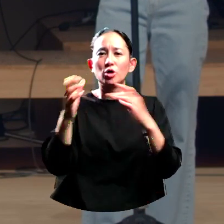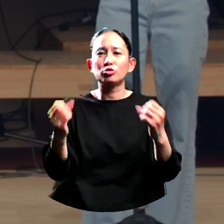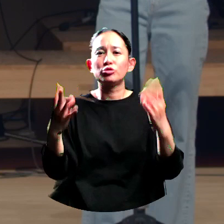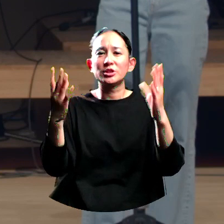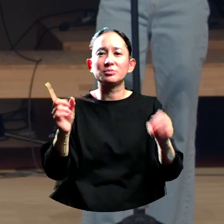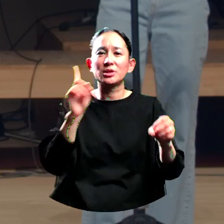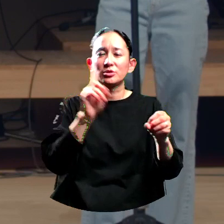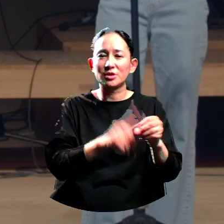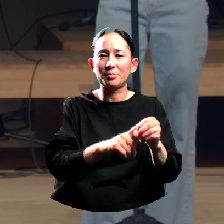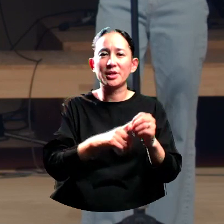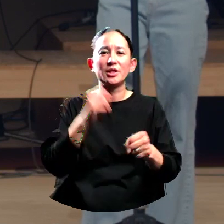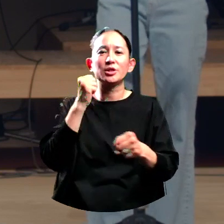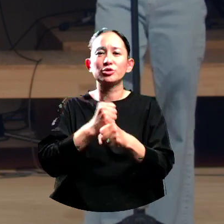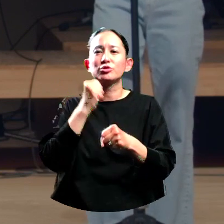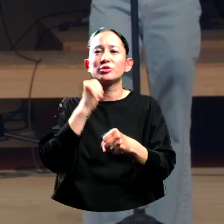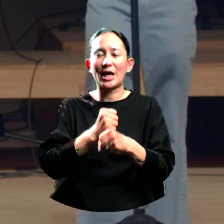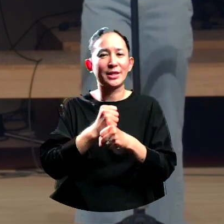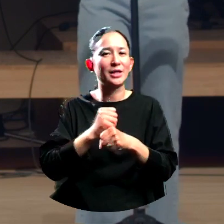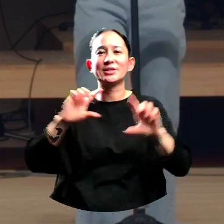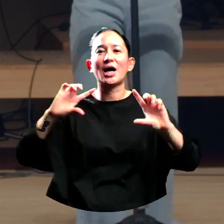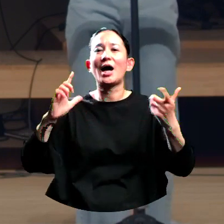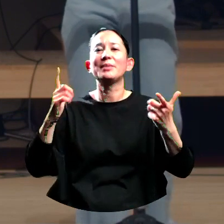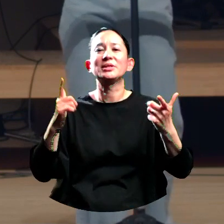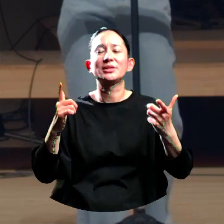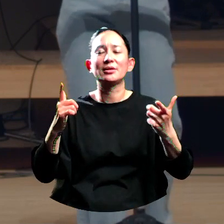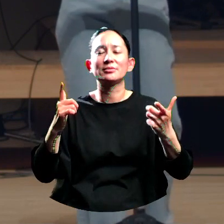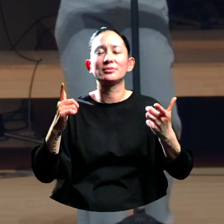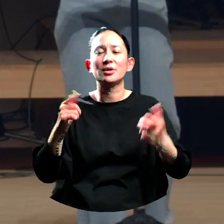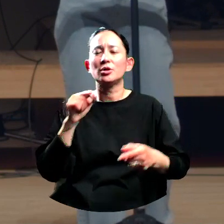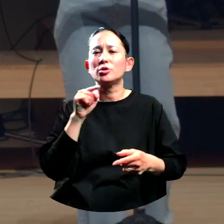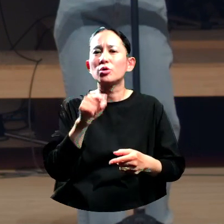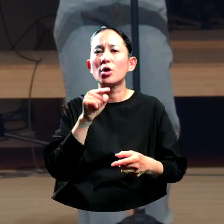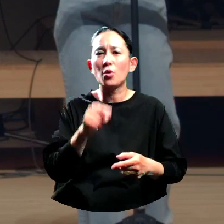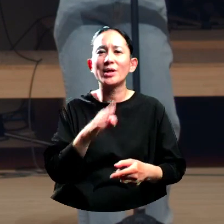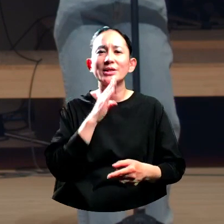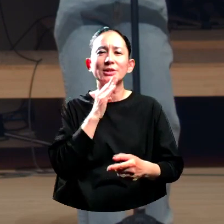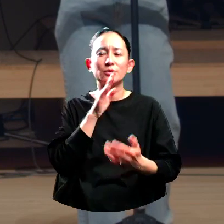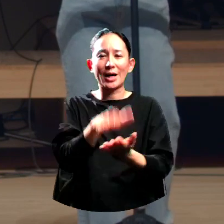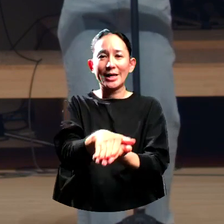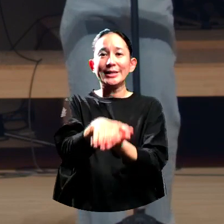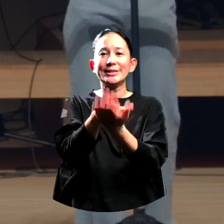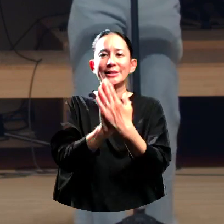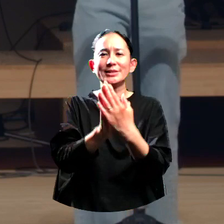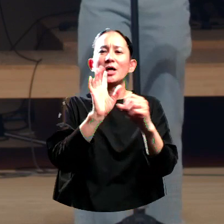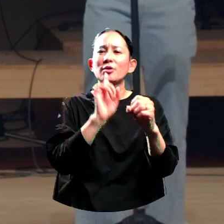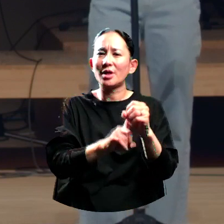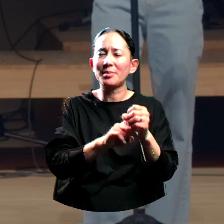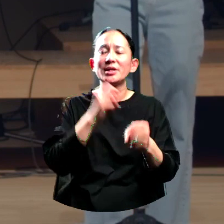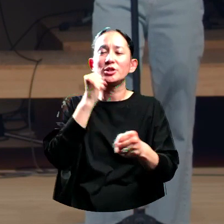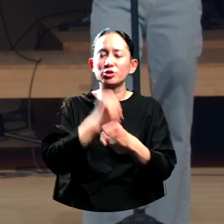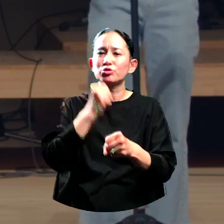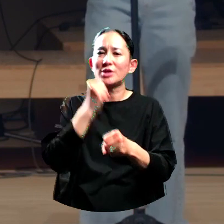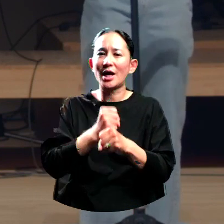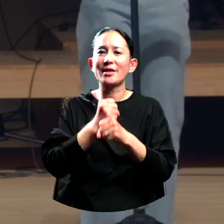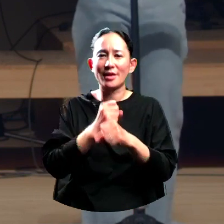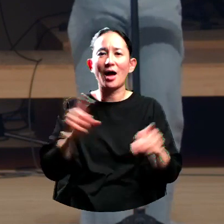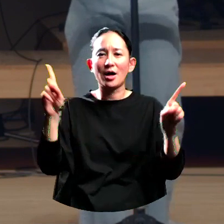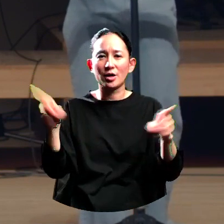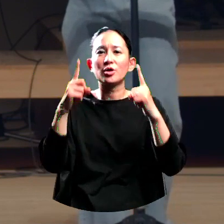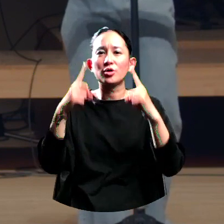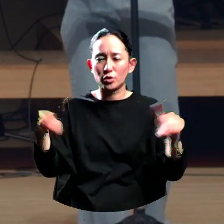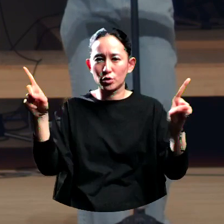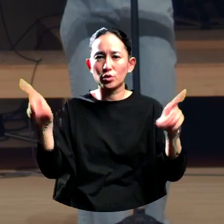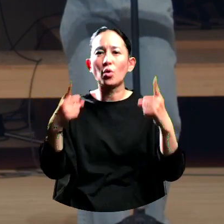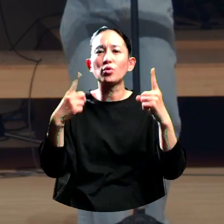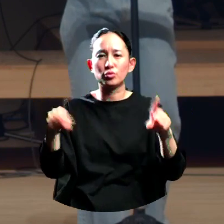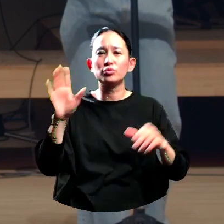イースターのためにイースターに歌われるために作られた曲なんです。 We often hear this song during the Christmas